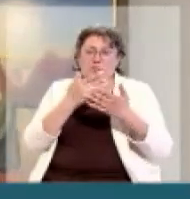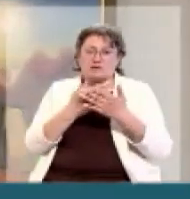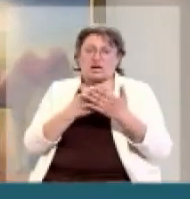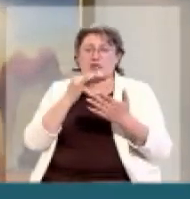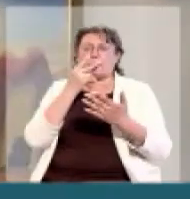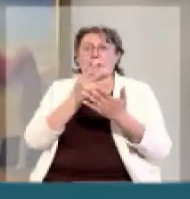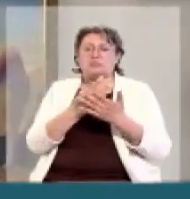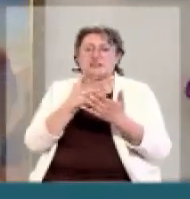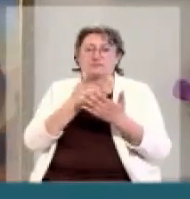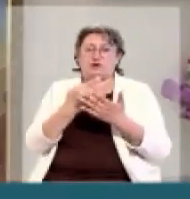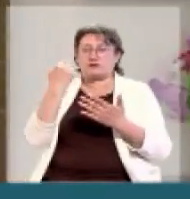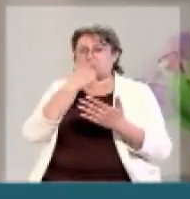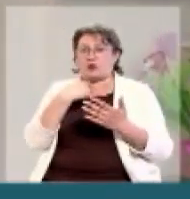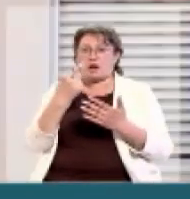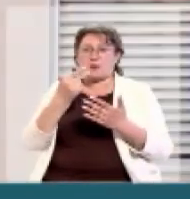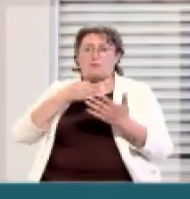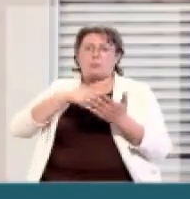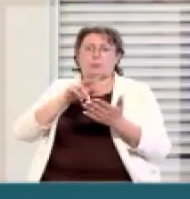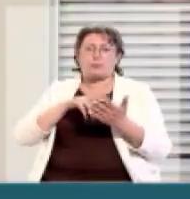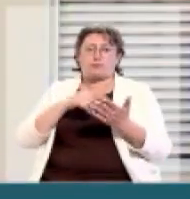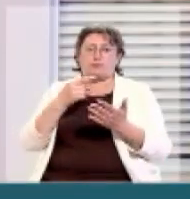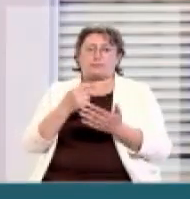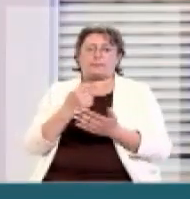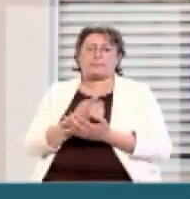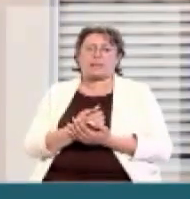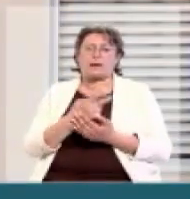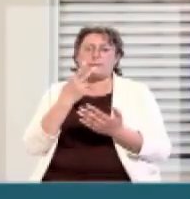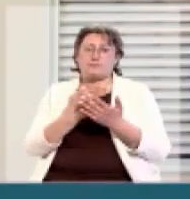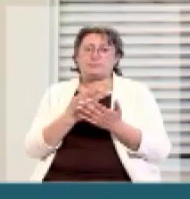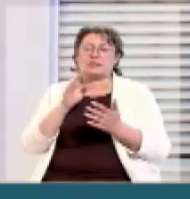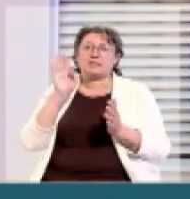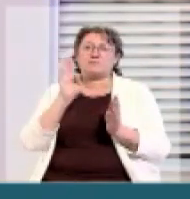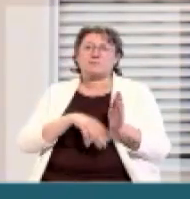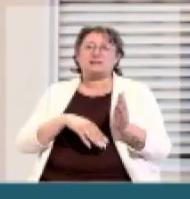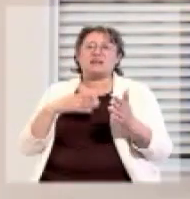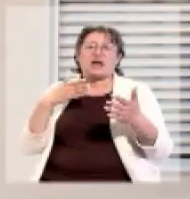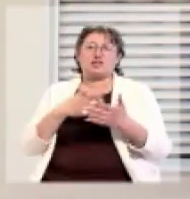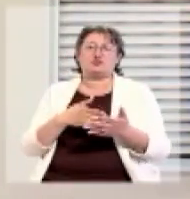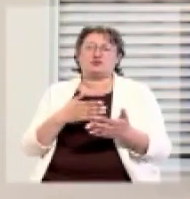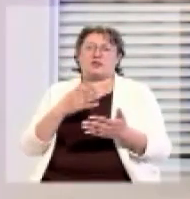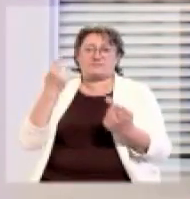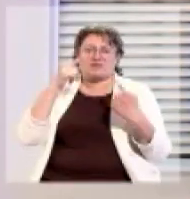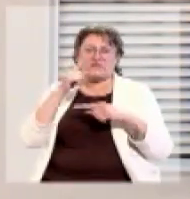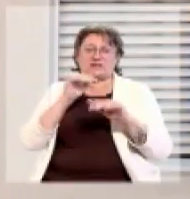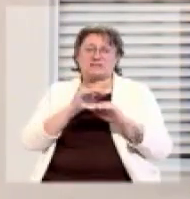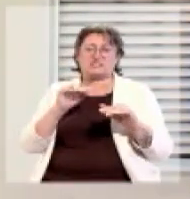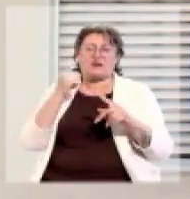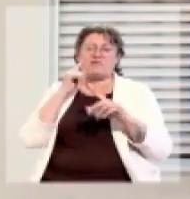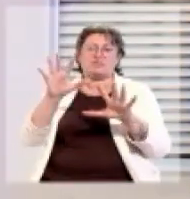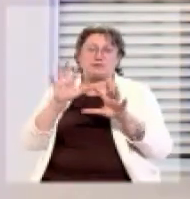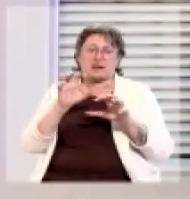и продемонстрировать свой индивидуальный почерк. Показана безграничная фантазия детского